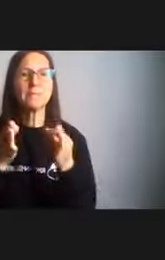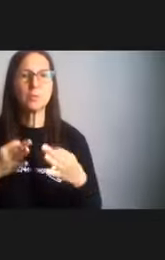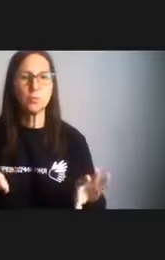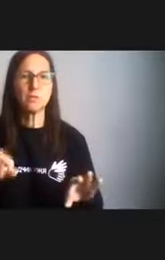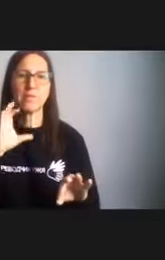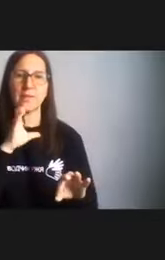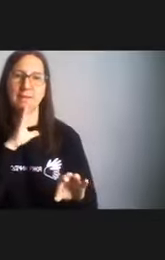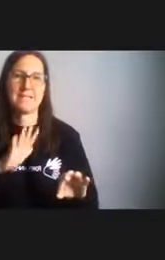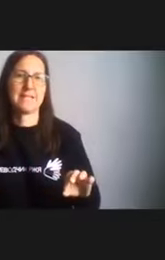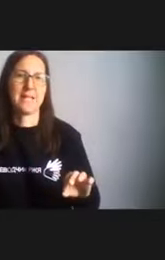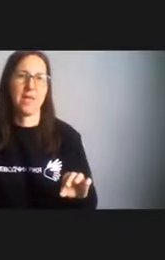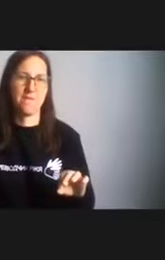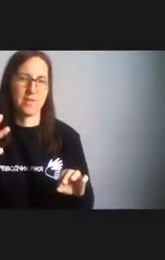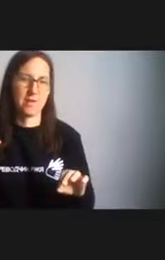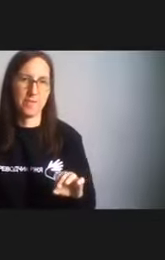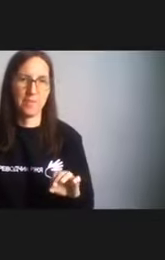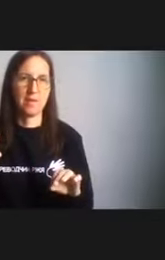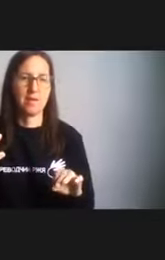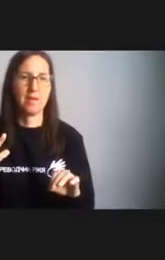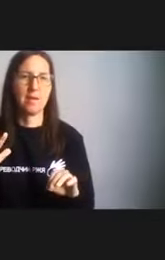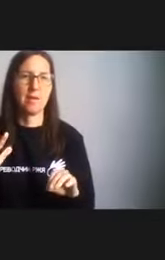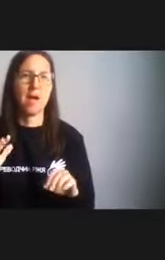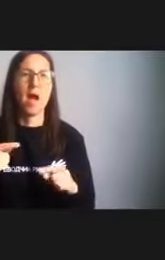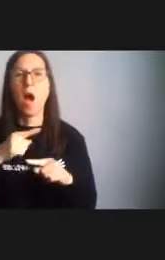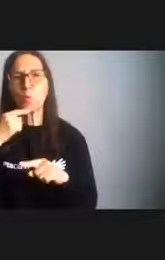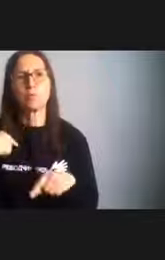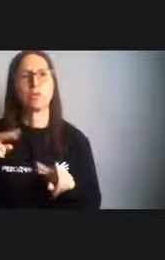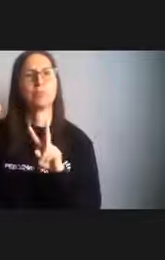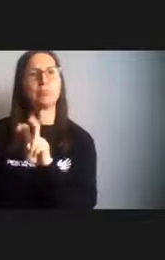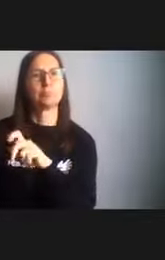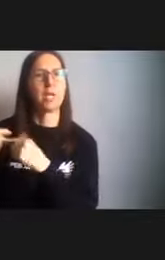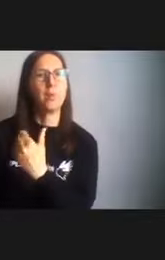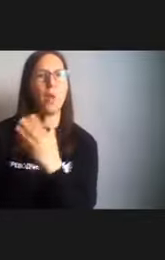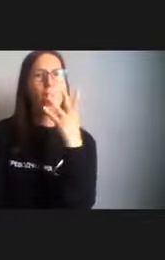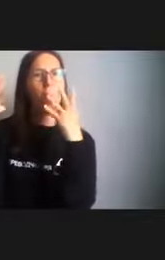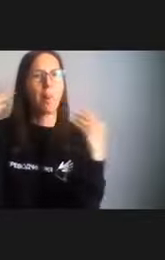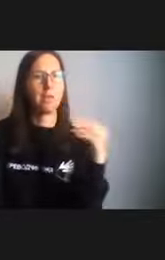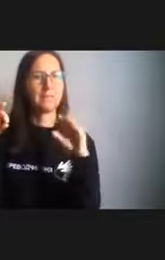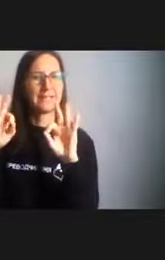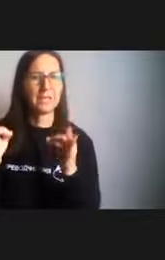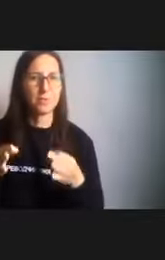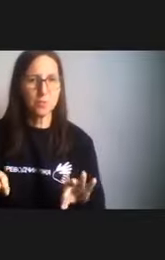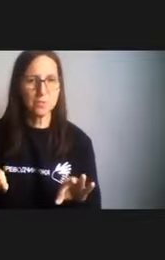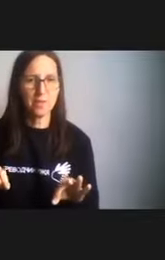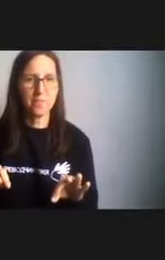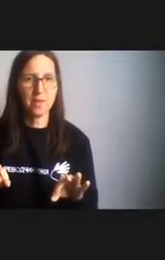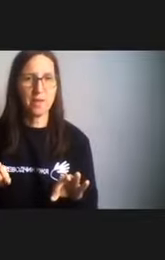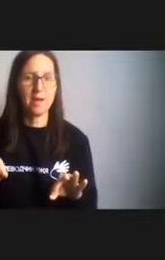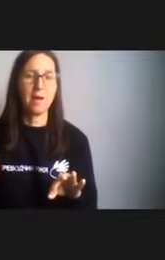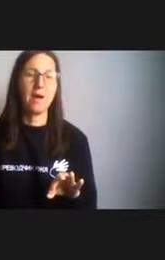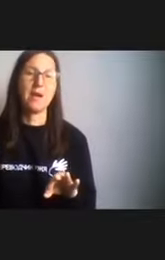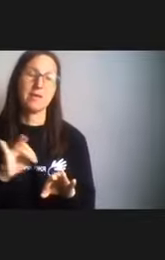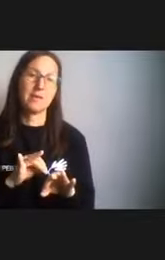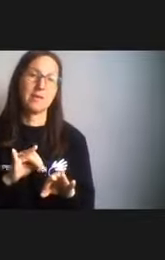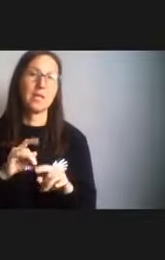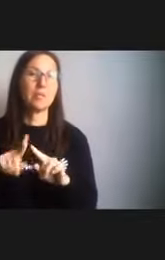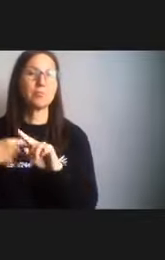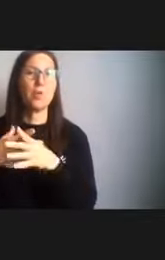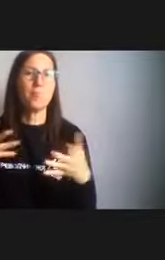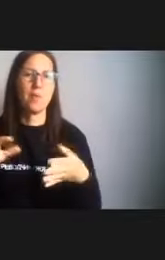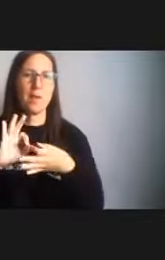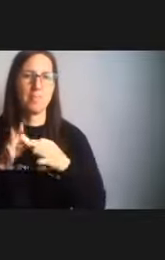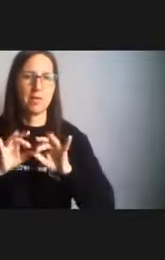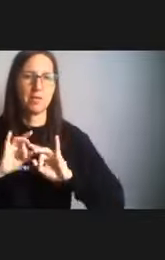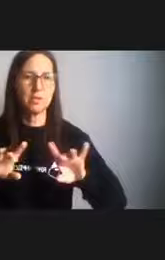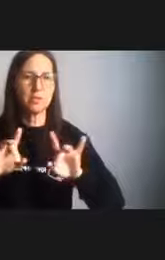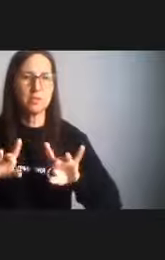северных провинций. Обычно на русском языке мы говорим голландское искусство. Ну, в следующий раз поговорим поподробнее, почему